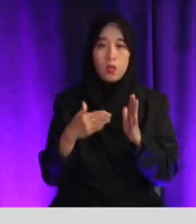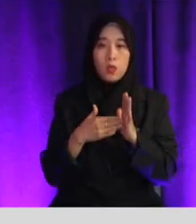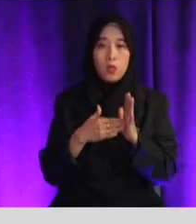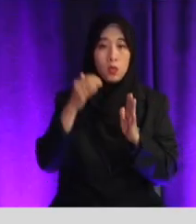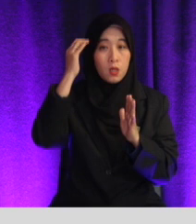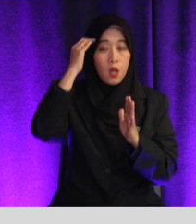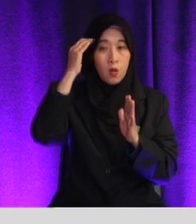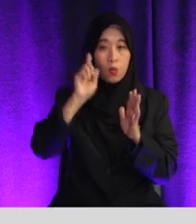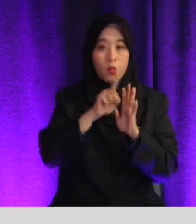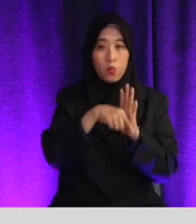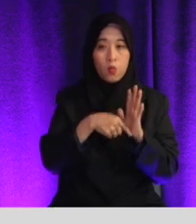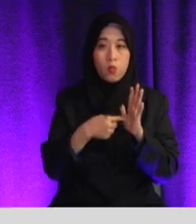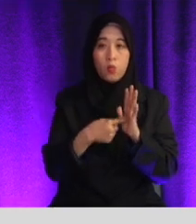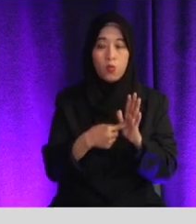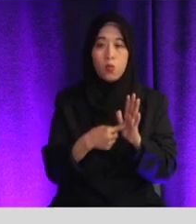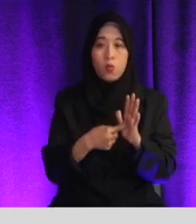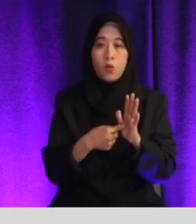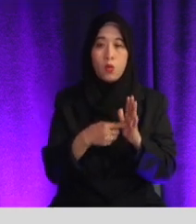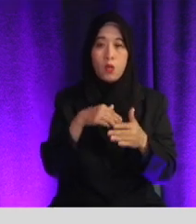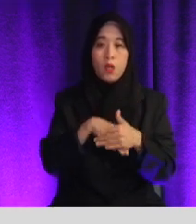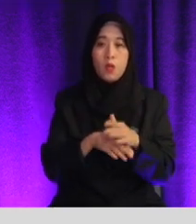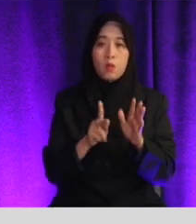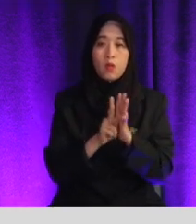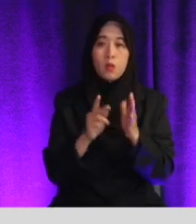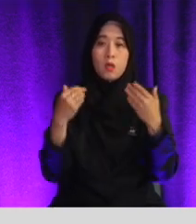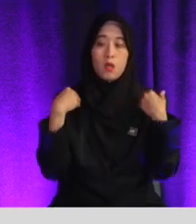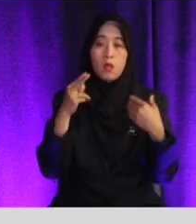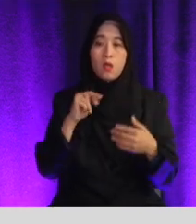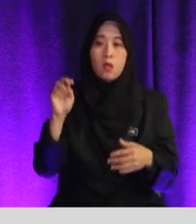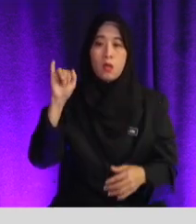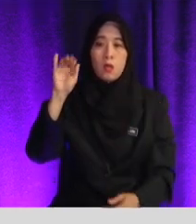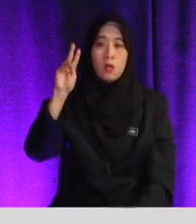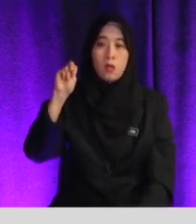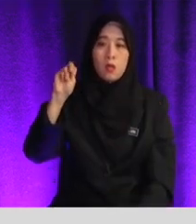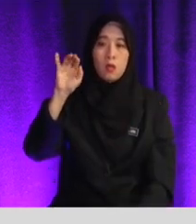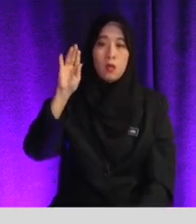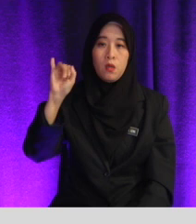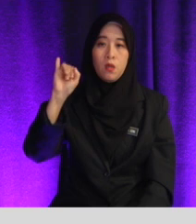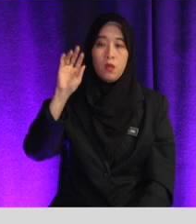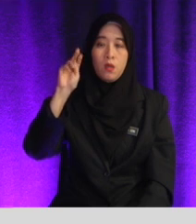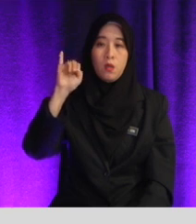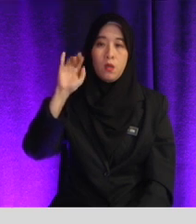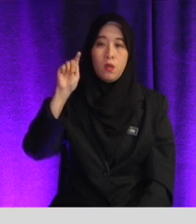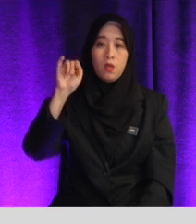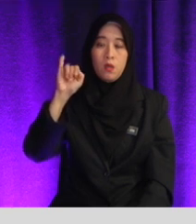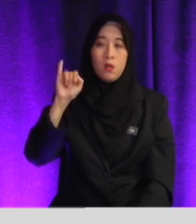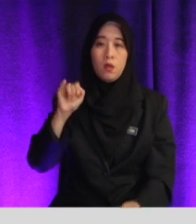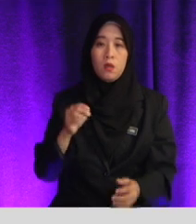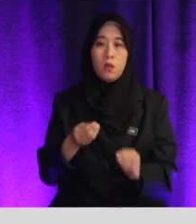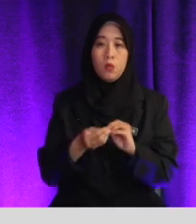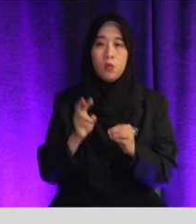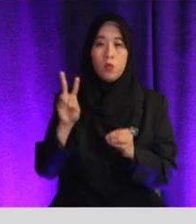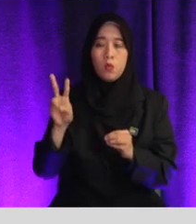infinity. Okey, lepas tu yang kedua, laraskan suis pilihan pada kedudukan ohm. Okey. Yang